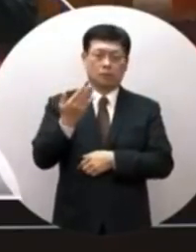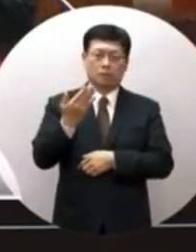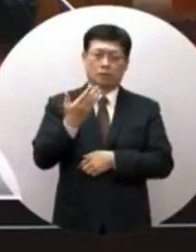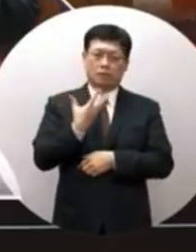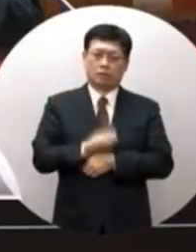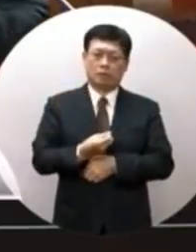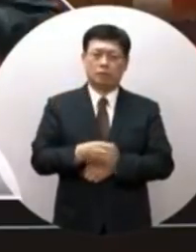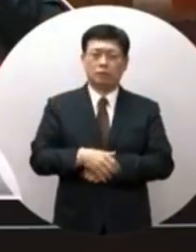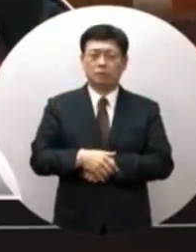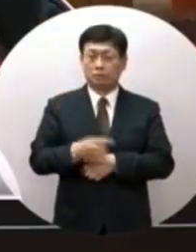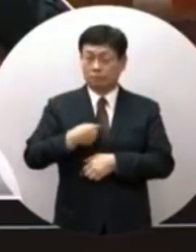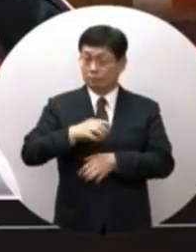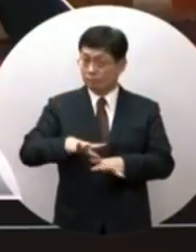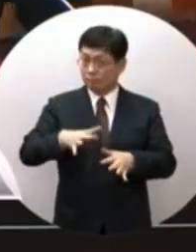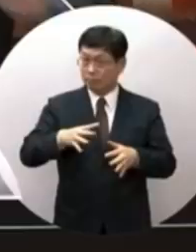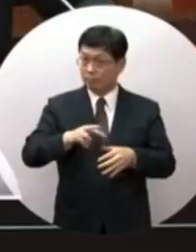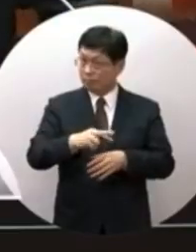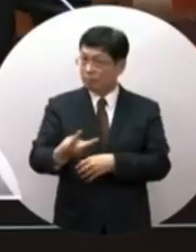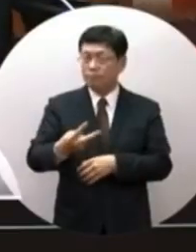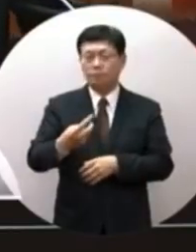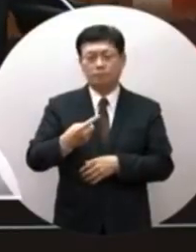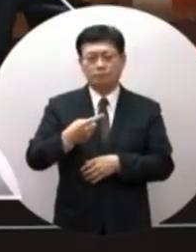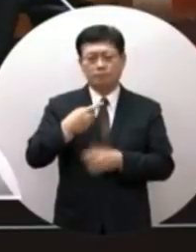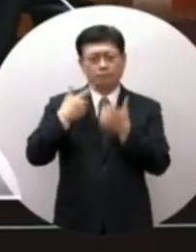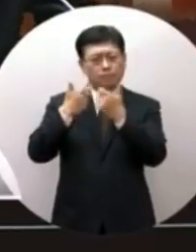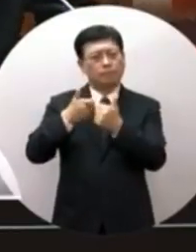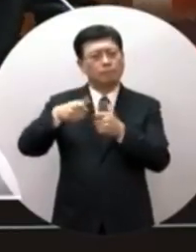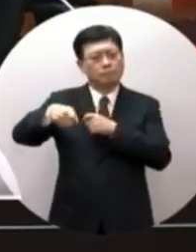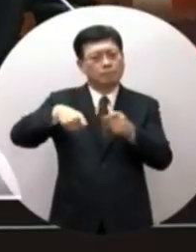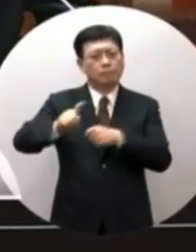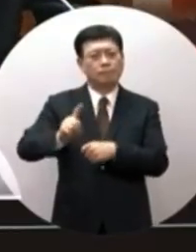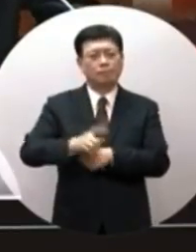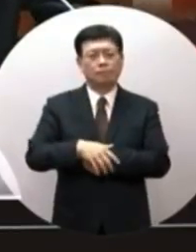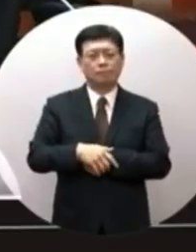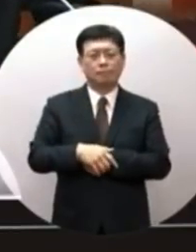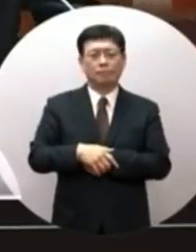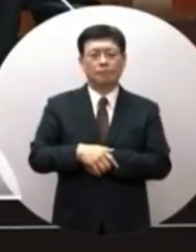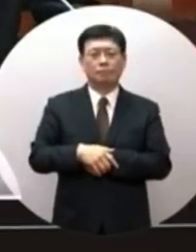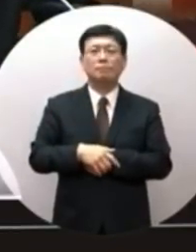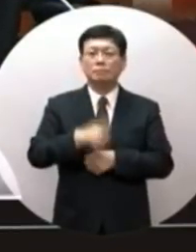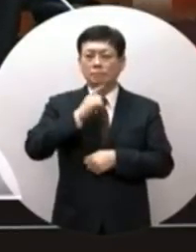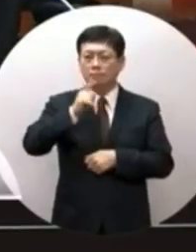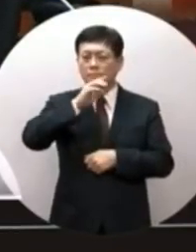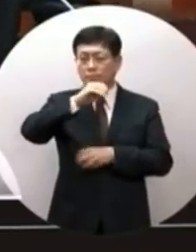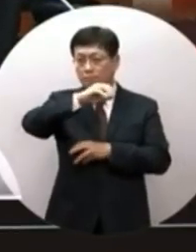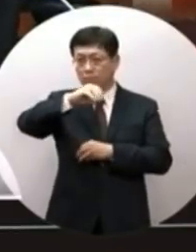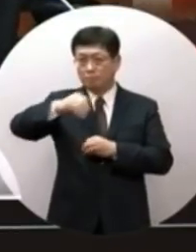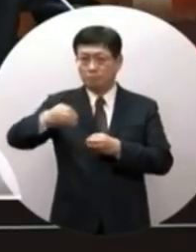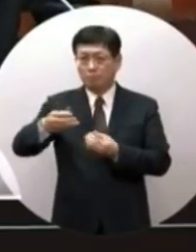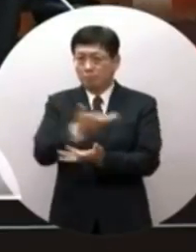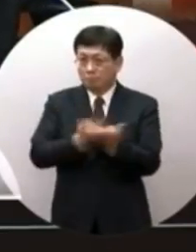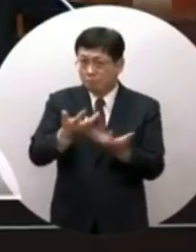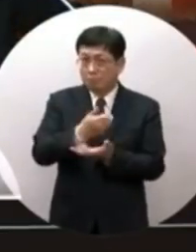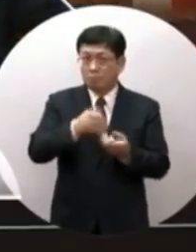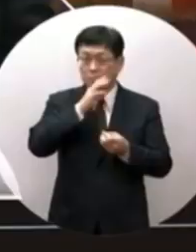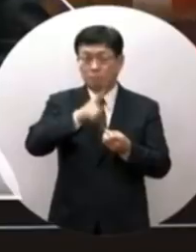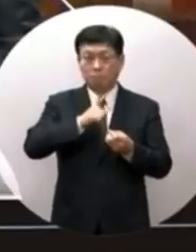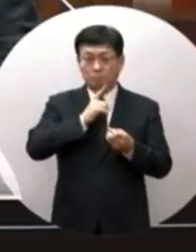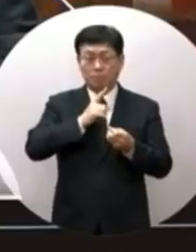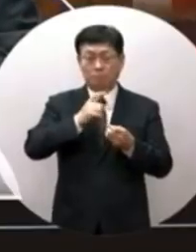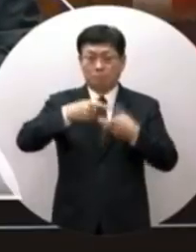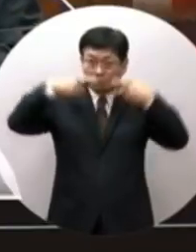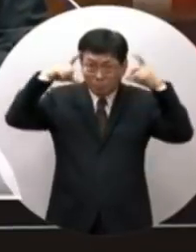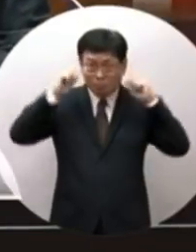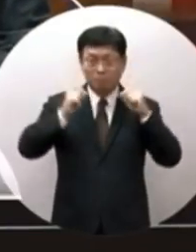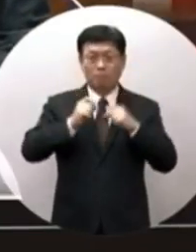过，所以我才采取一种应变的措施，叫做循环式，循环抽取式